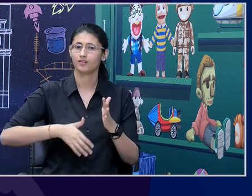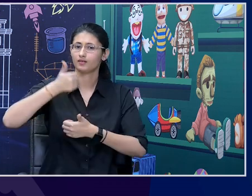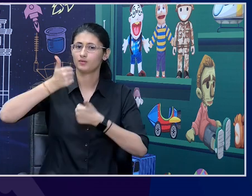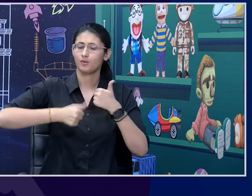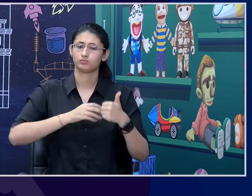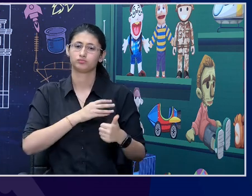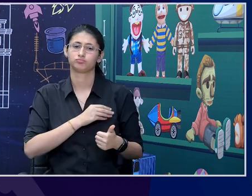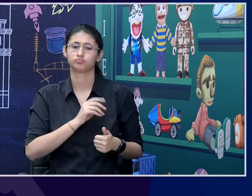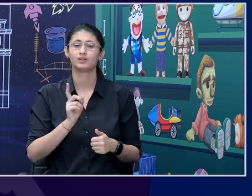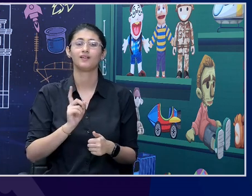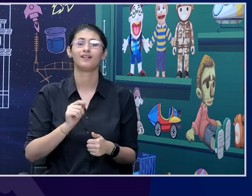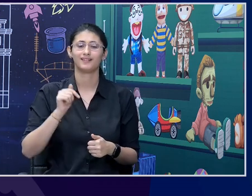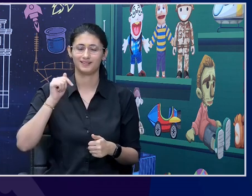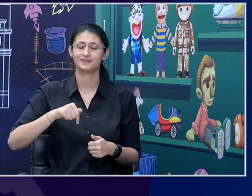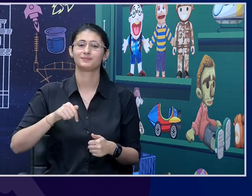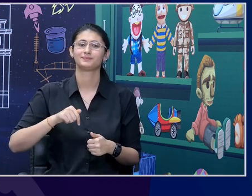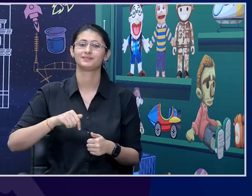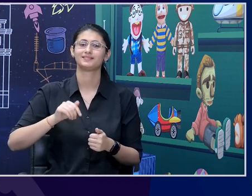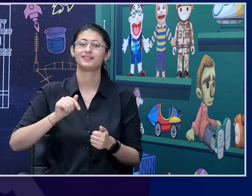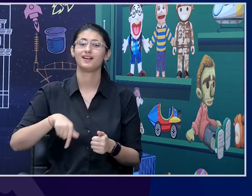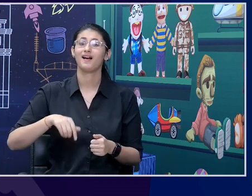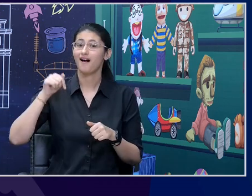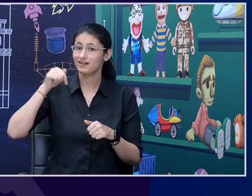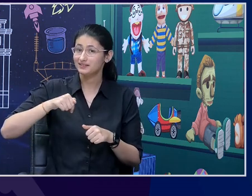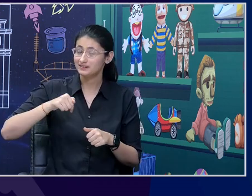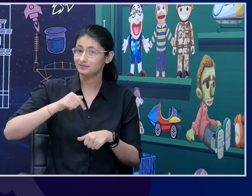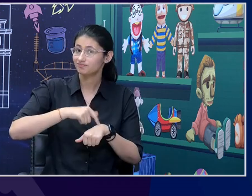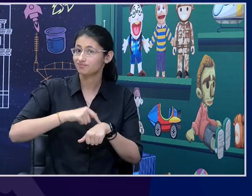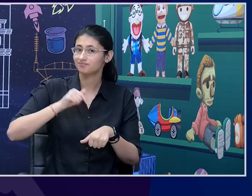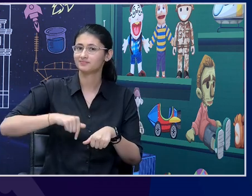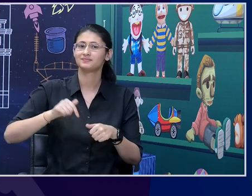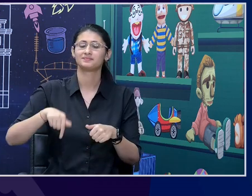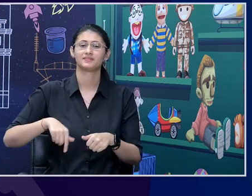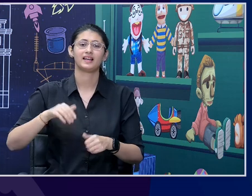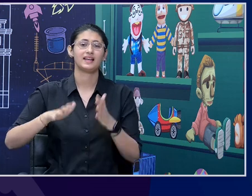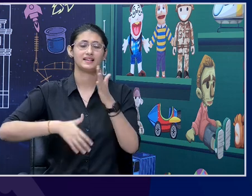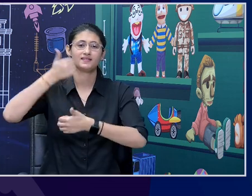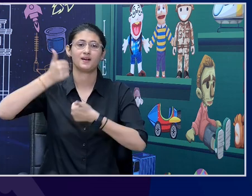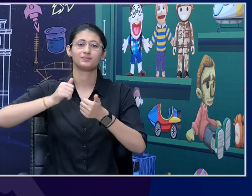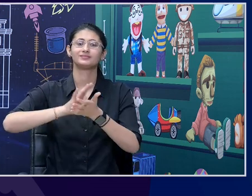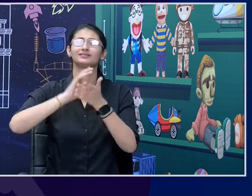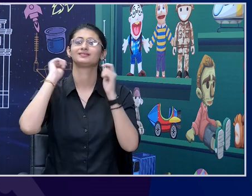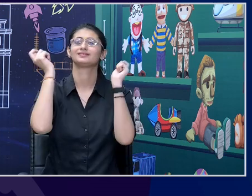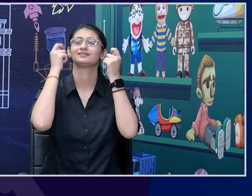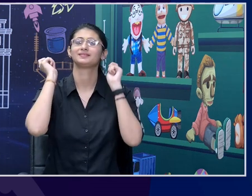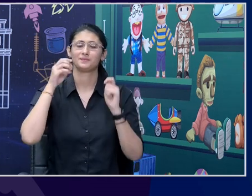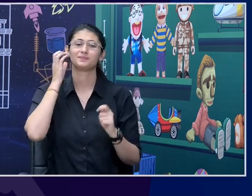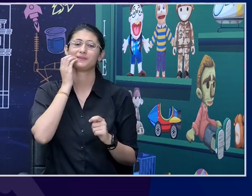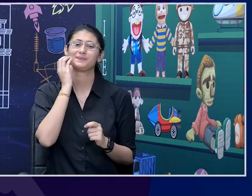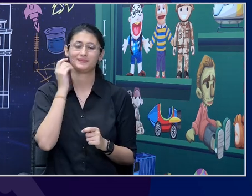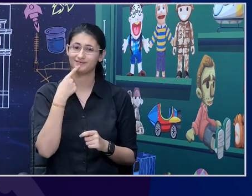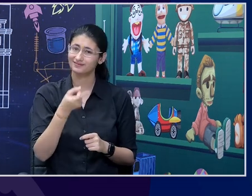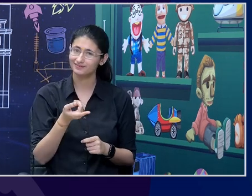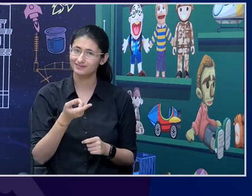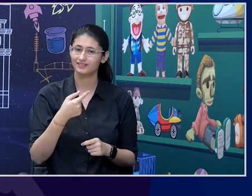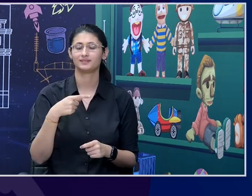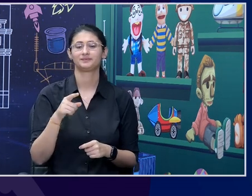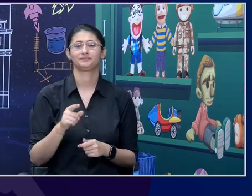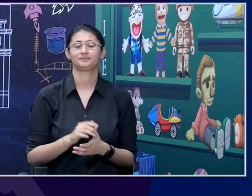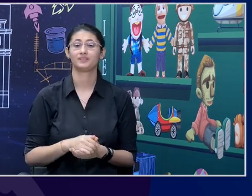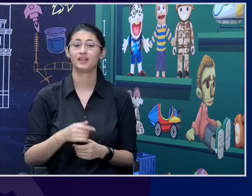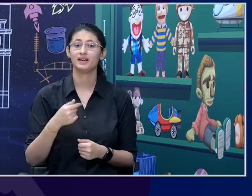कोई कुछ सब बना दिया गया है और इसका श्री हमारे माननीय प्रधानमंत्री जी को जाता है तो बच्चे इस उत्सव का हिस्सा है और मुझे लगता है जैसा मैंने आपसे कहा की हान